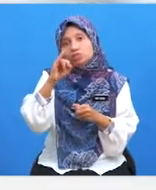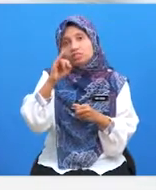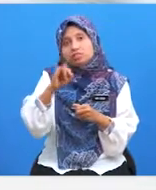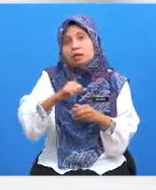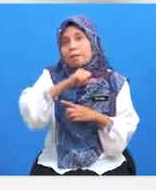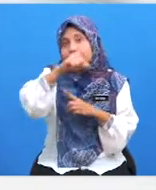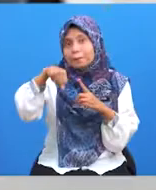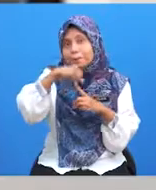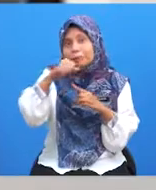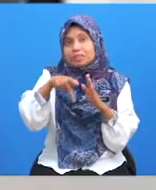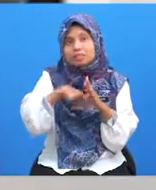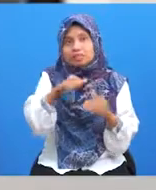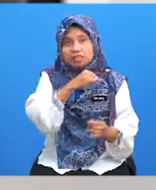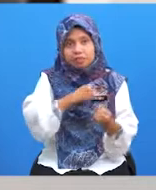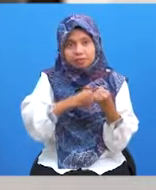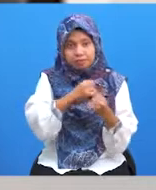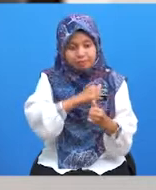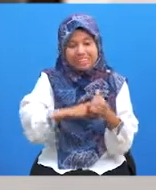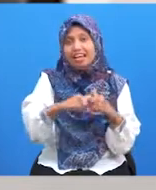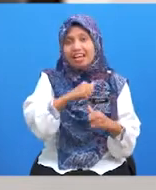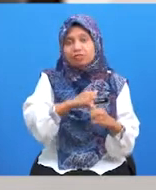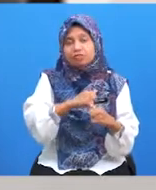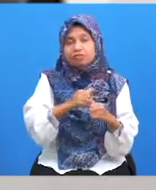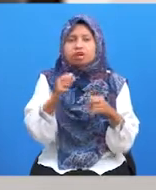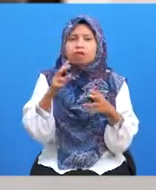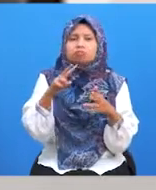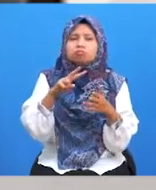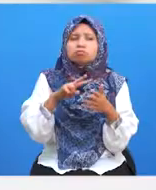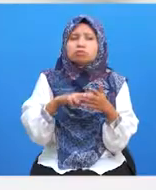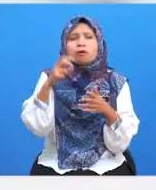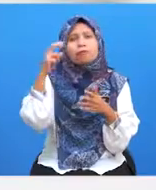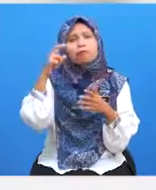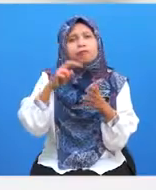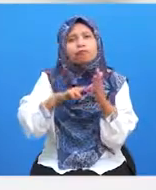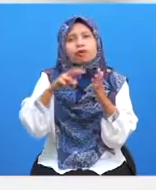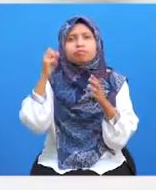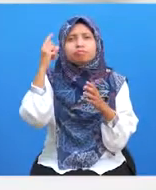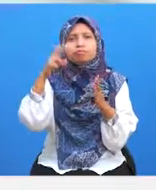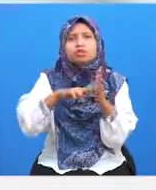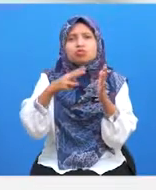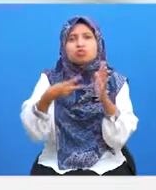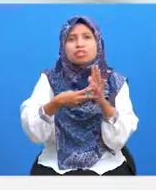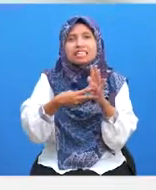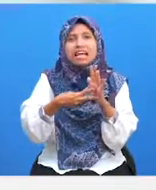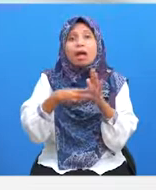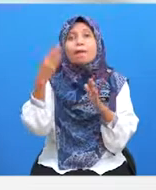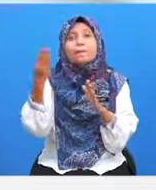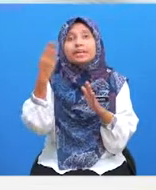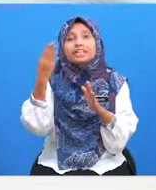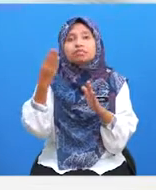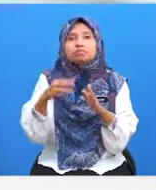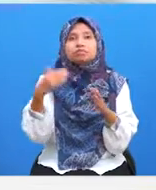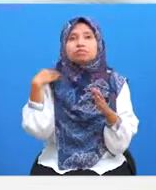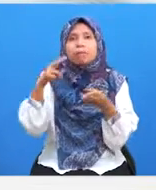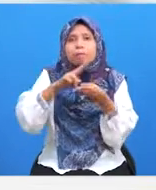pernyataan apa kamu dimulai Paham maksud Trend persekitaran Trend merupakan perubahan yang berlaku